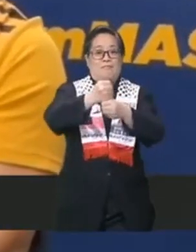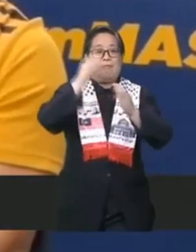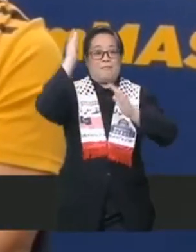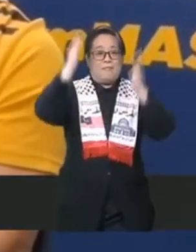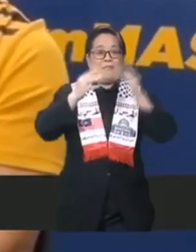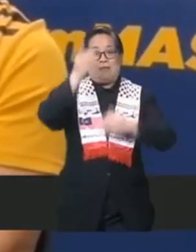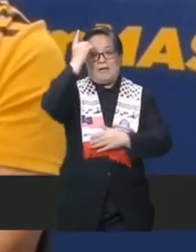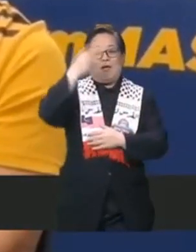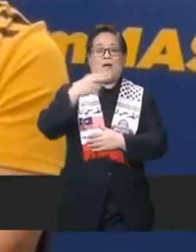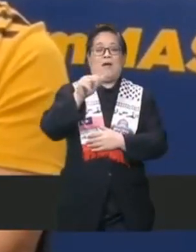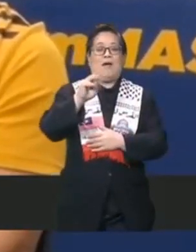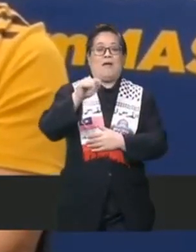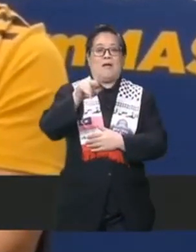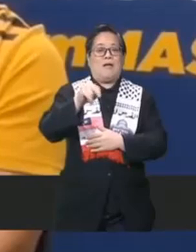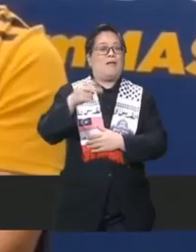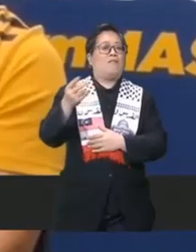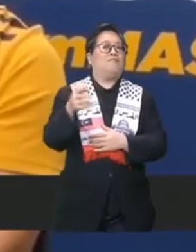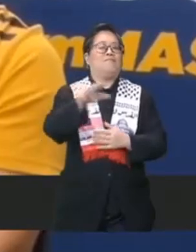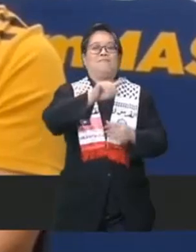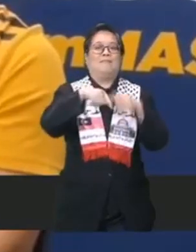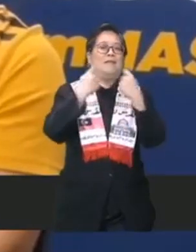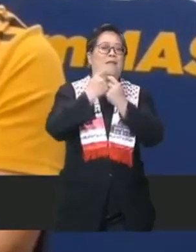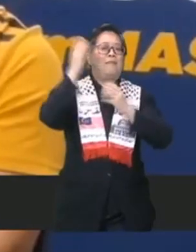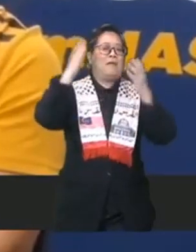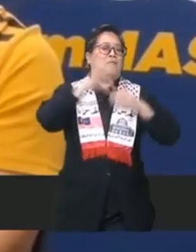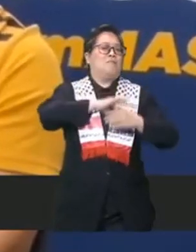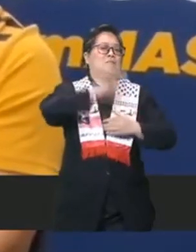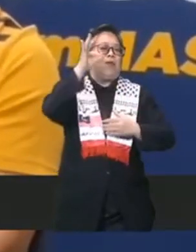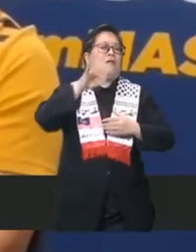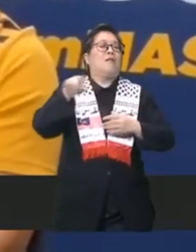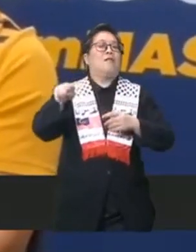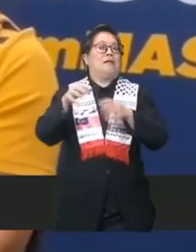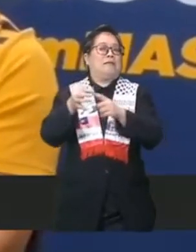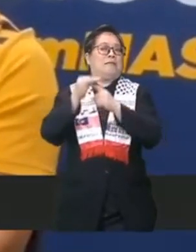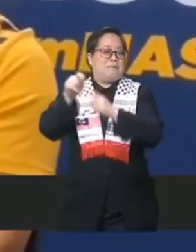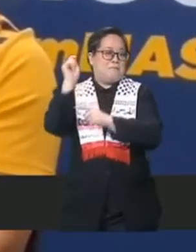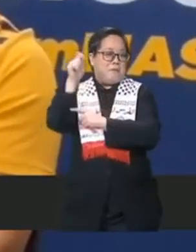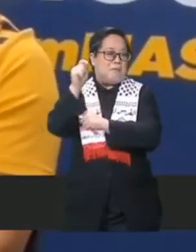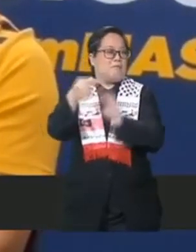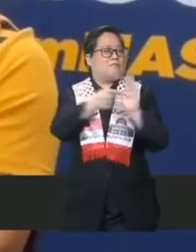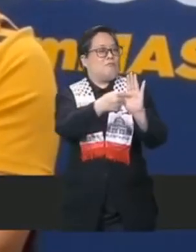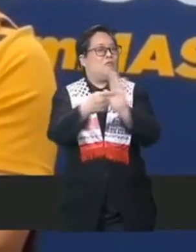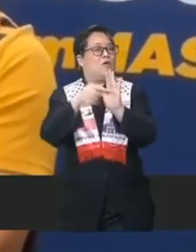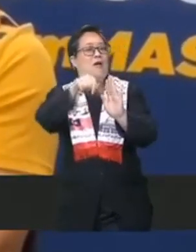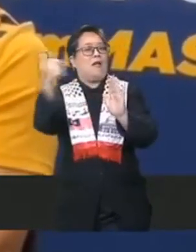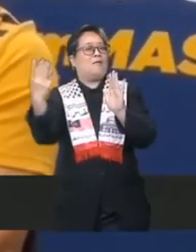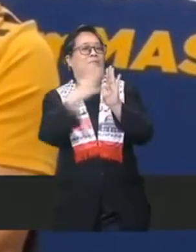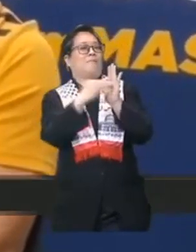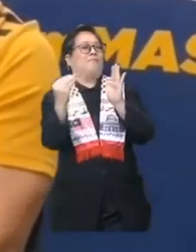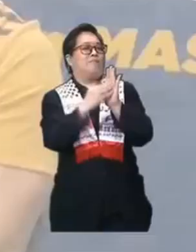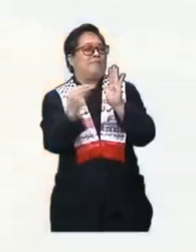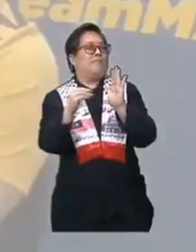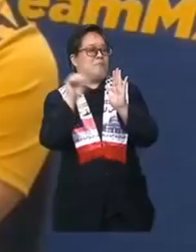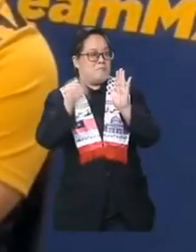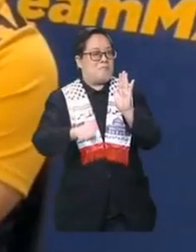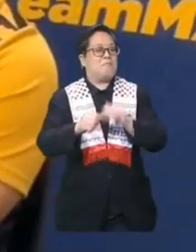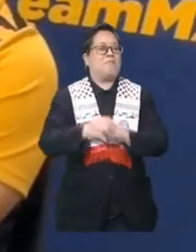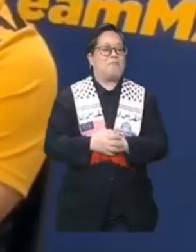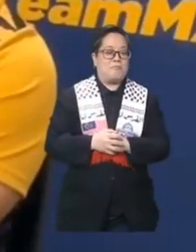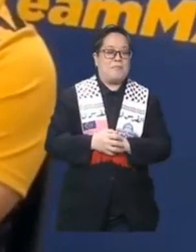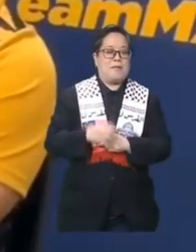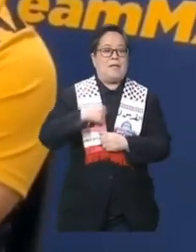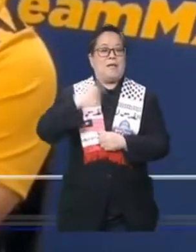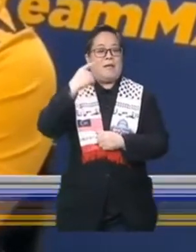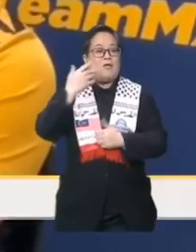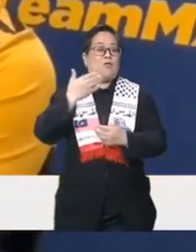Amin berharap semangat juang tinggi daripada kem badminton dapat mencetuskan semangat kepada atlet lain yang bakal beraksi. Saya rasa